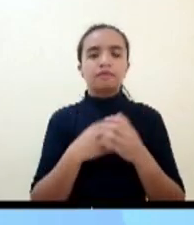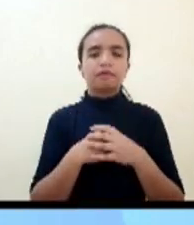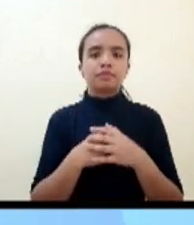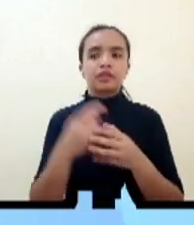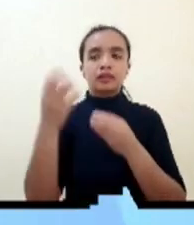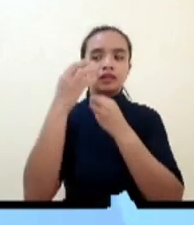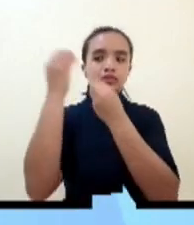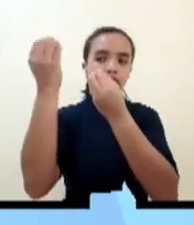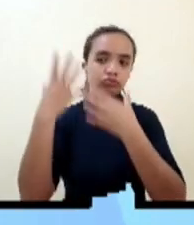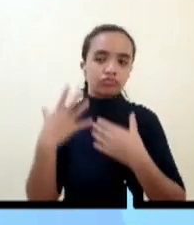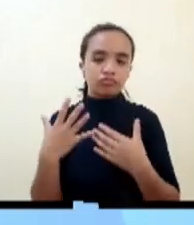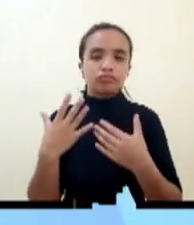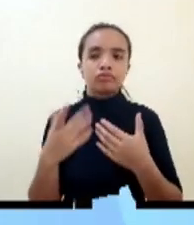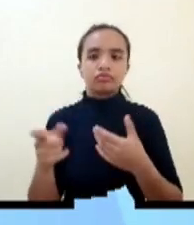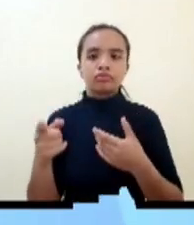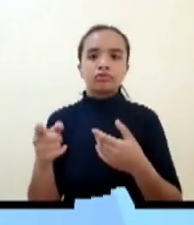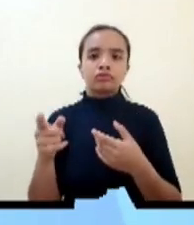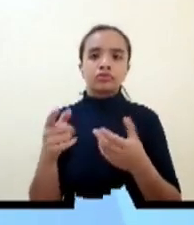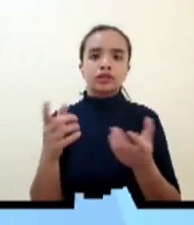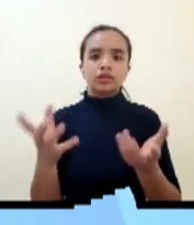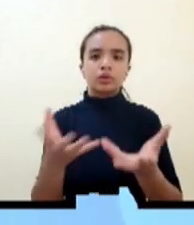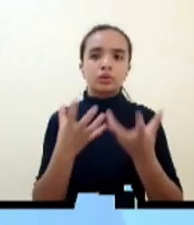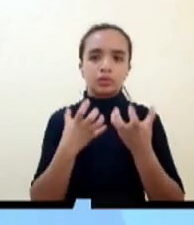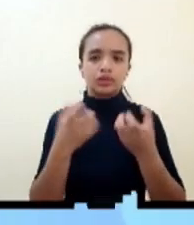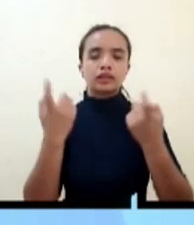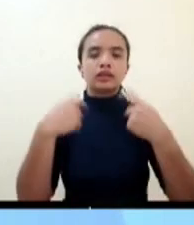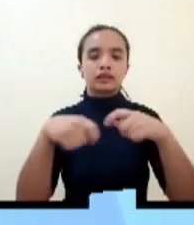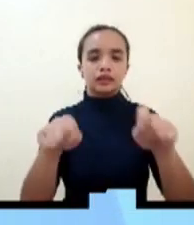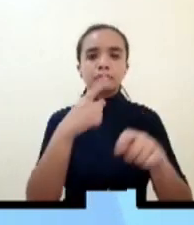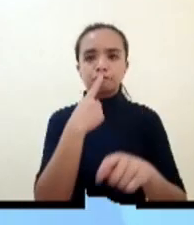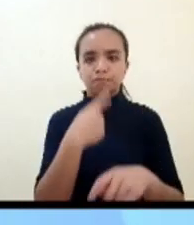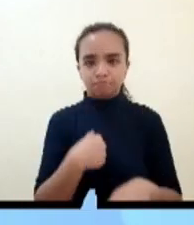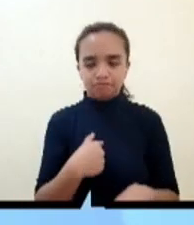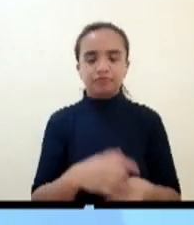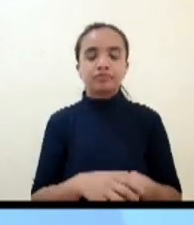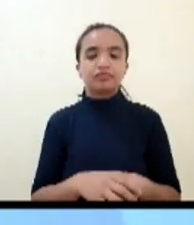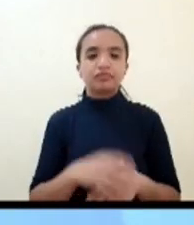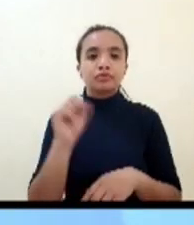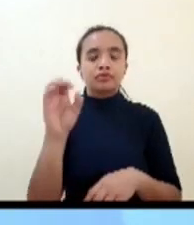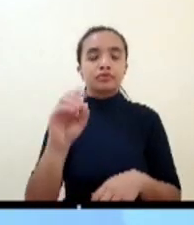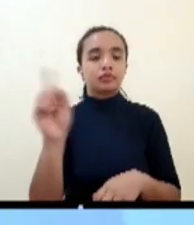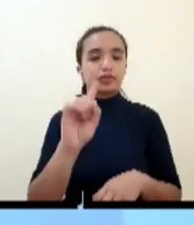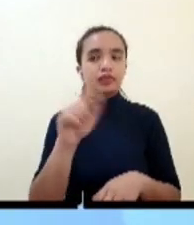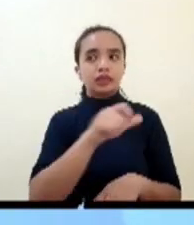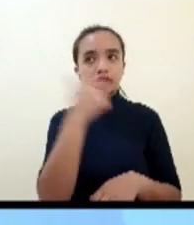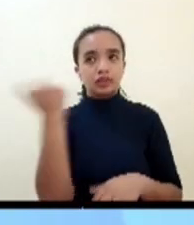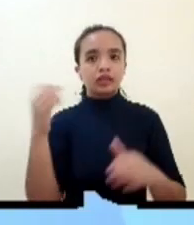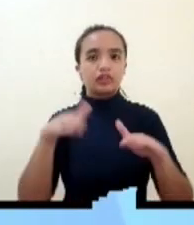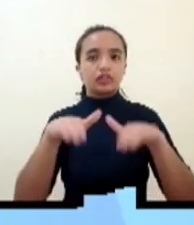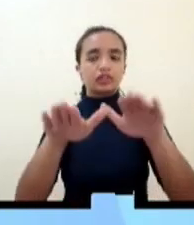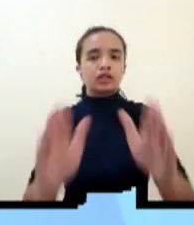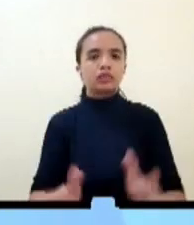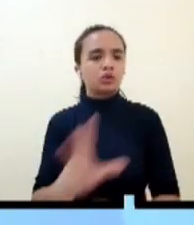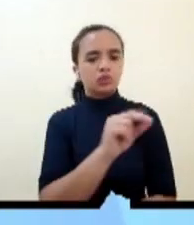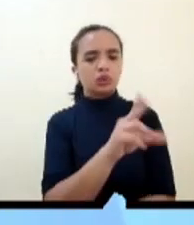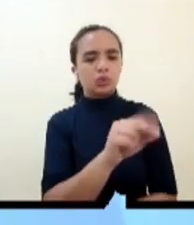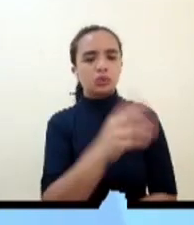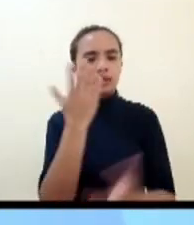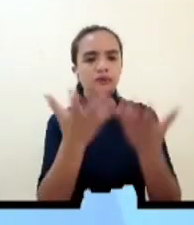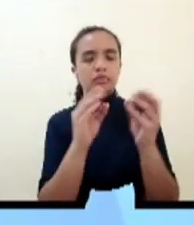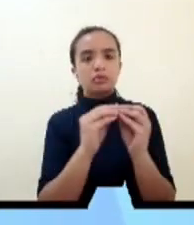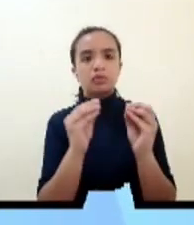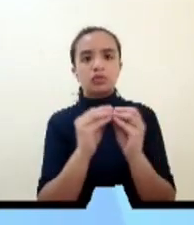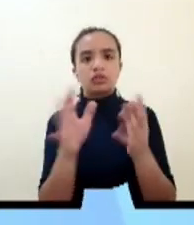na gustong i-try, sabi niya. So ang sabi naman ibang weaver, wag na lang kasi baka masira, pero